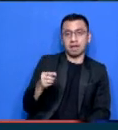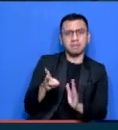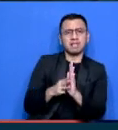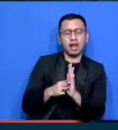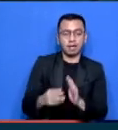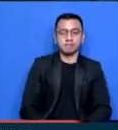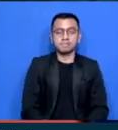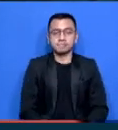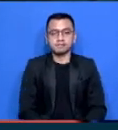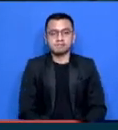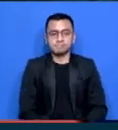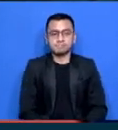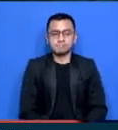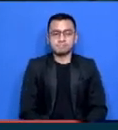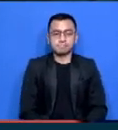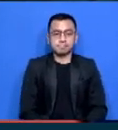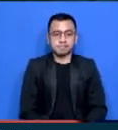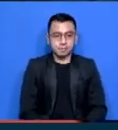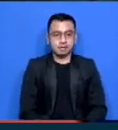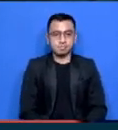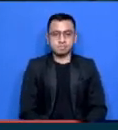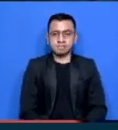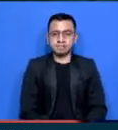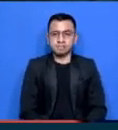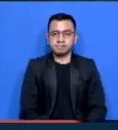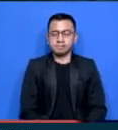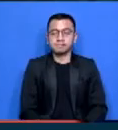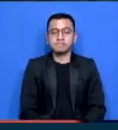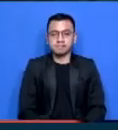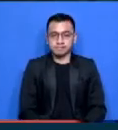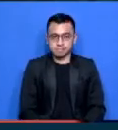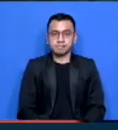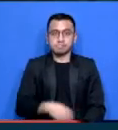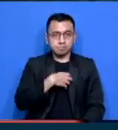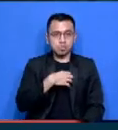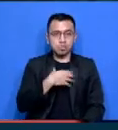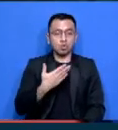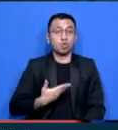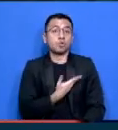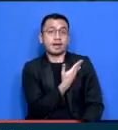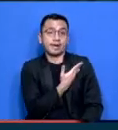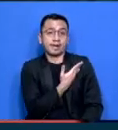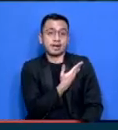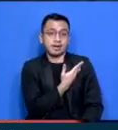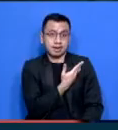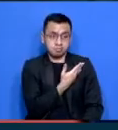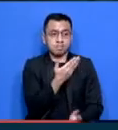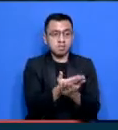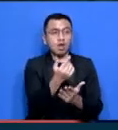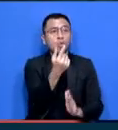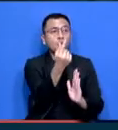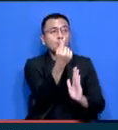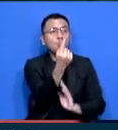ini lebih kepada emosi karena korban meminta catatan keuangan atau meminta